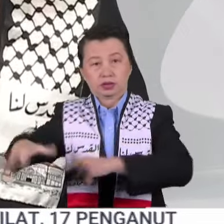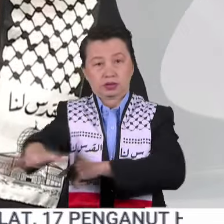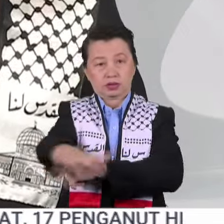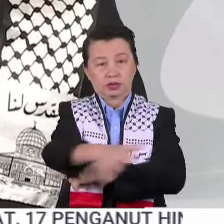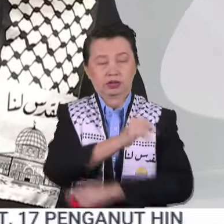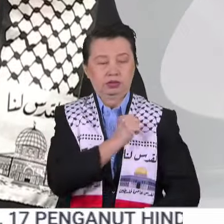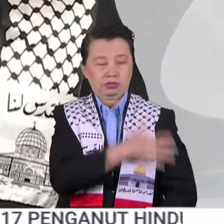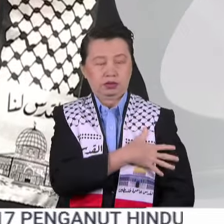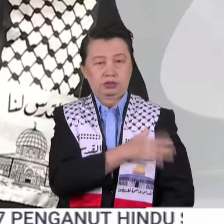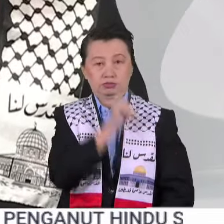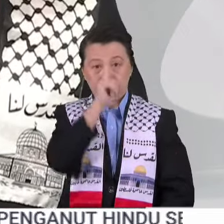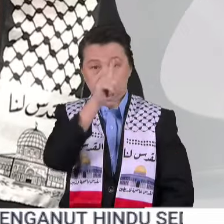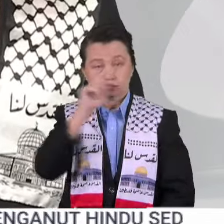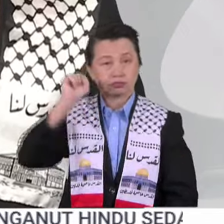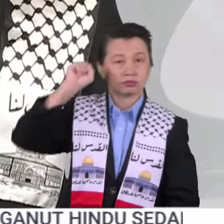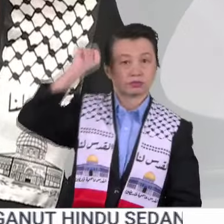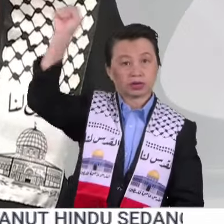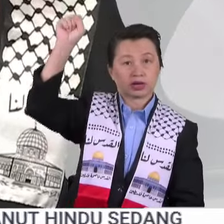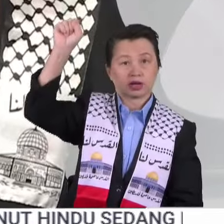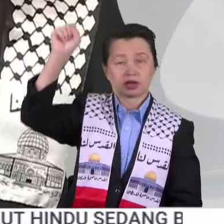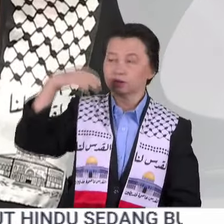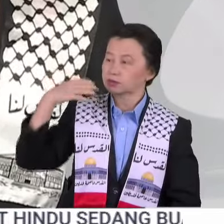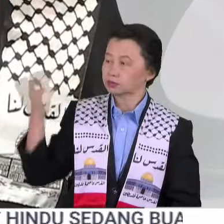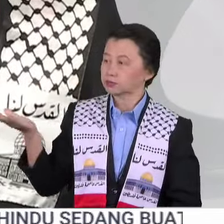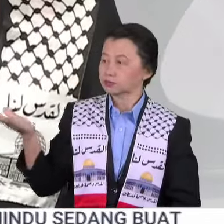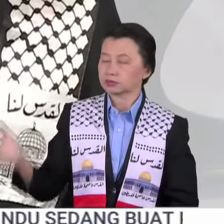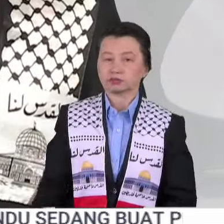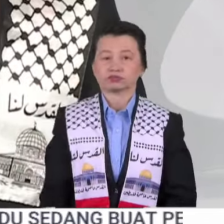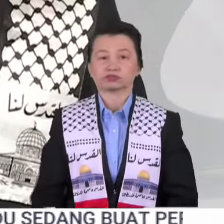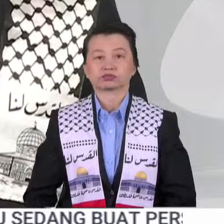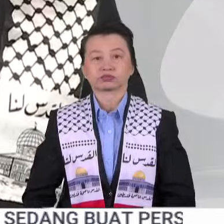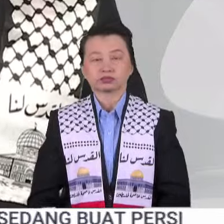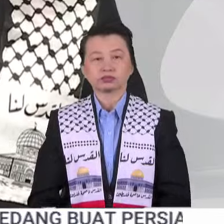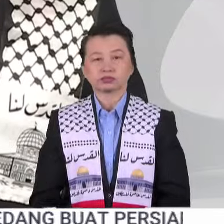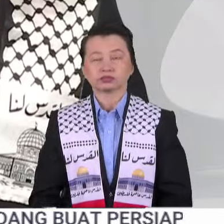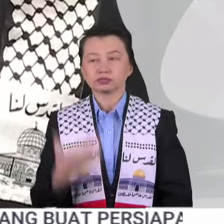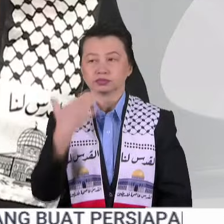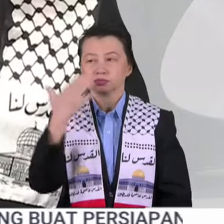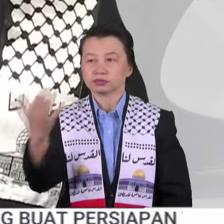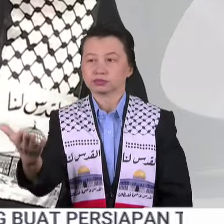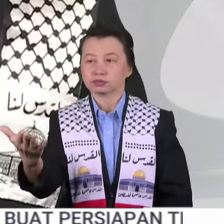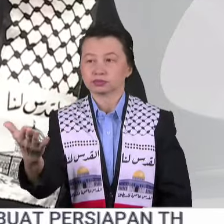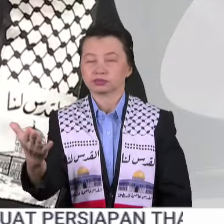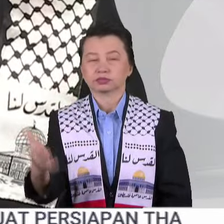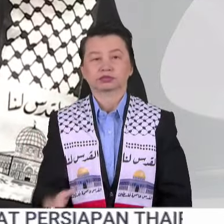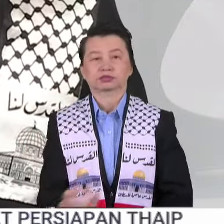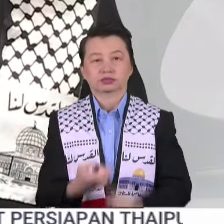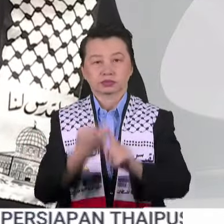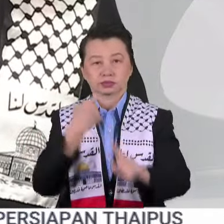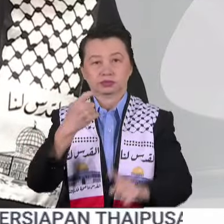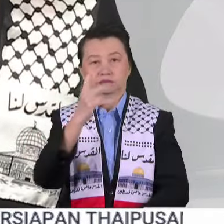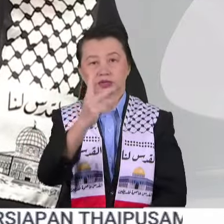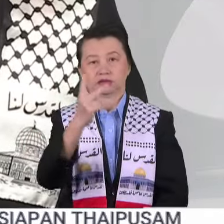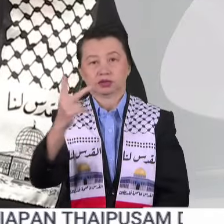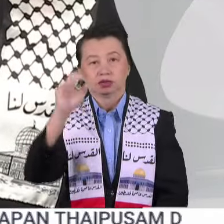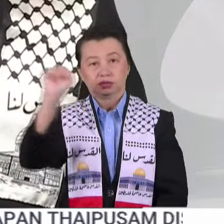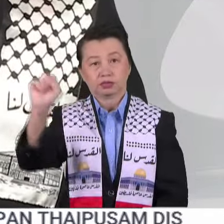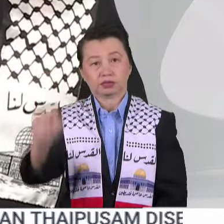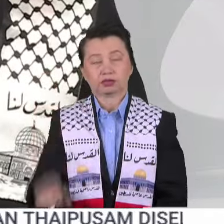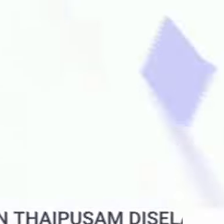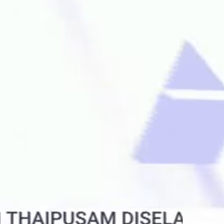segara, Palestin pasti merdeka. Nurul, silakan. Suaran Syah, terima kasih atas perincian daripada Kota Kinabalu itu.